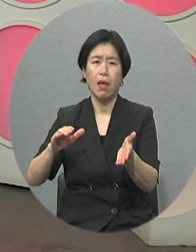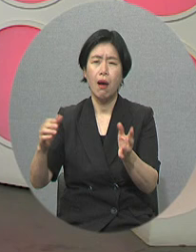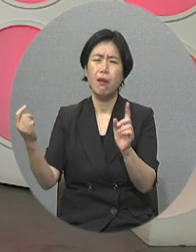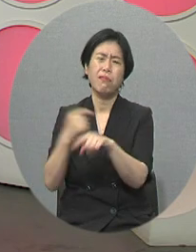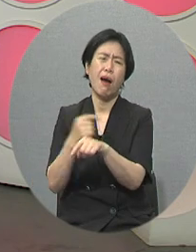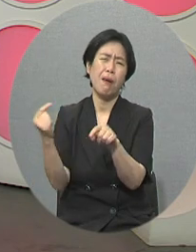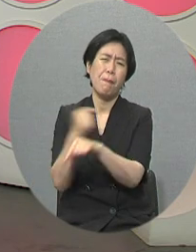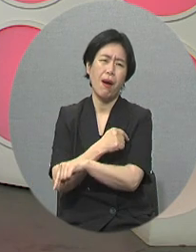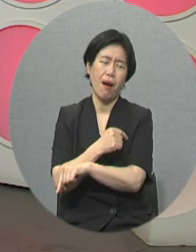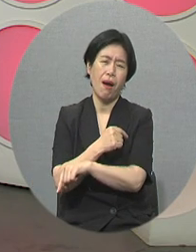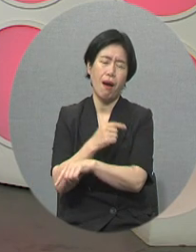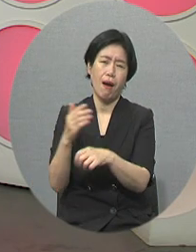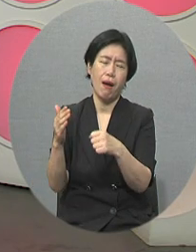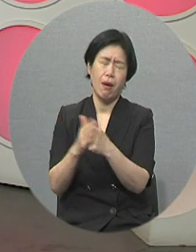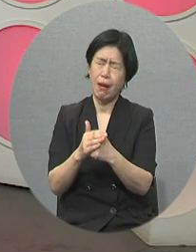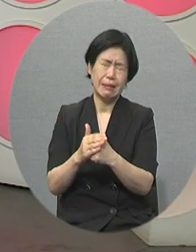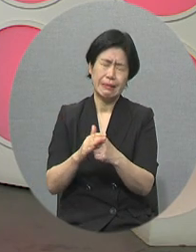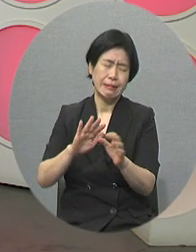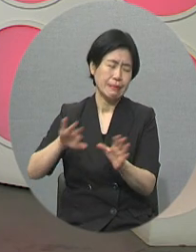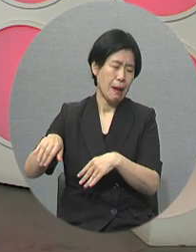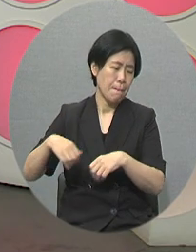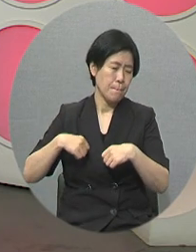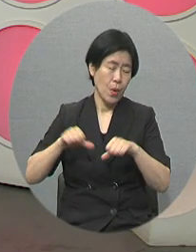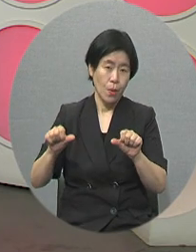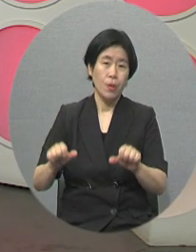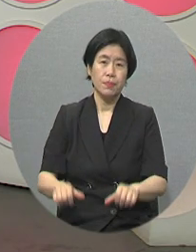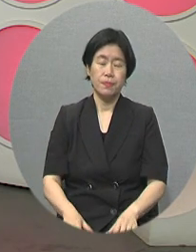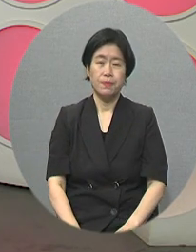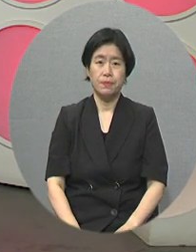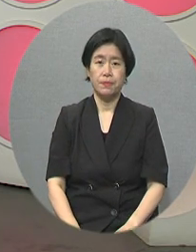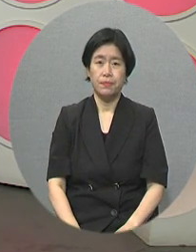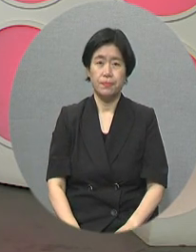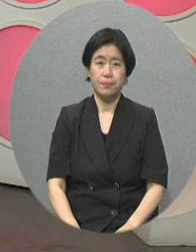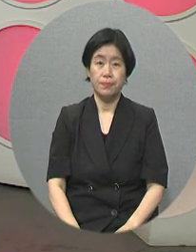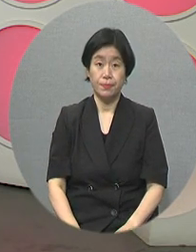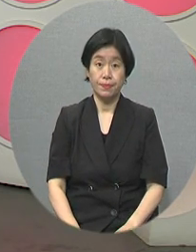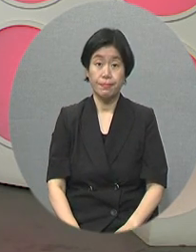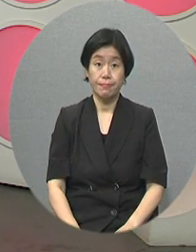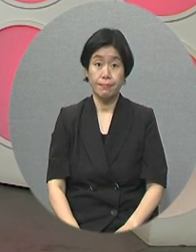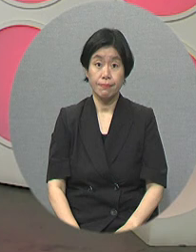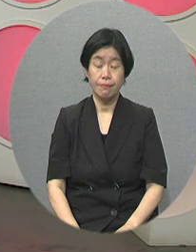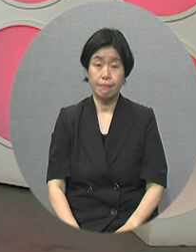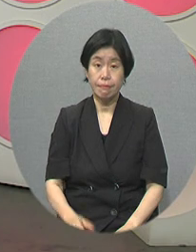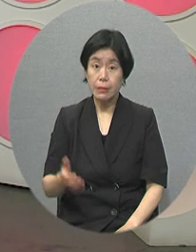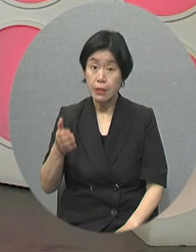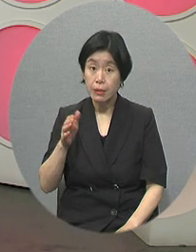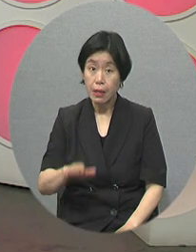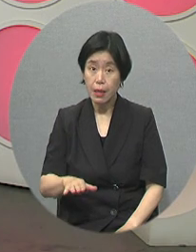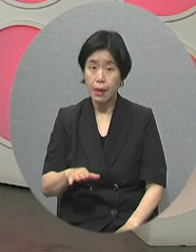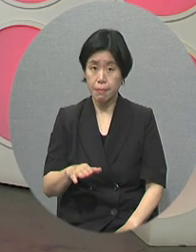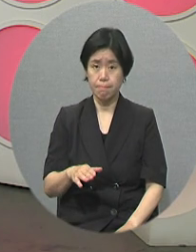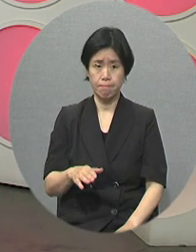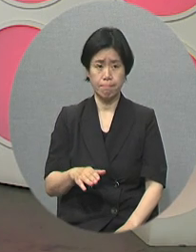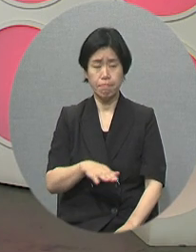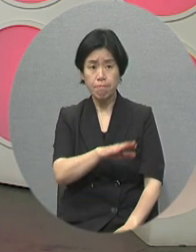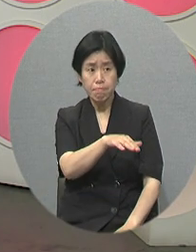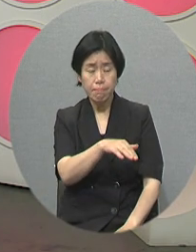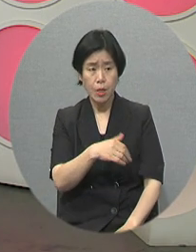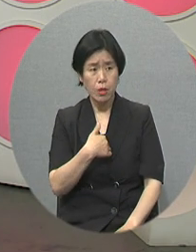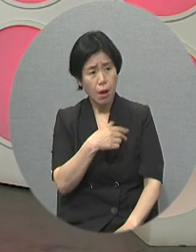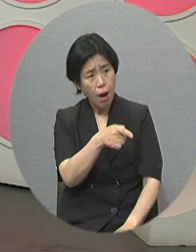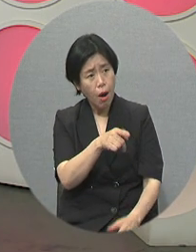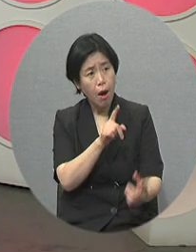않아 결국 포기를 하셨다고 하셨습니다. 하지만 어머니는